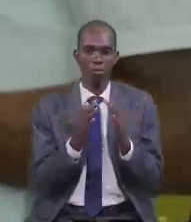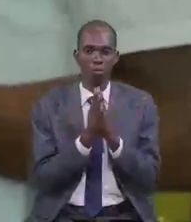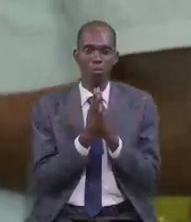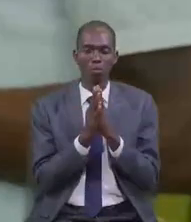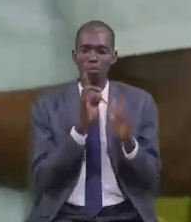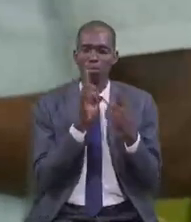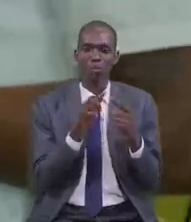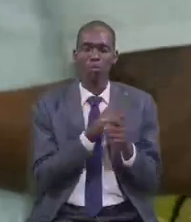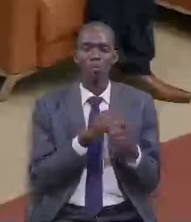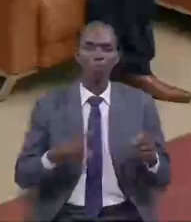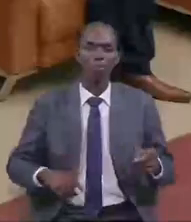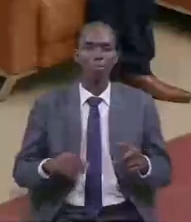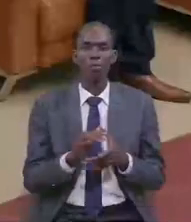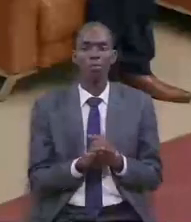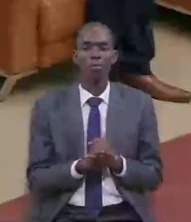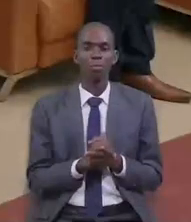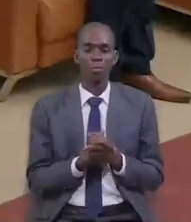et parlez au Seigneur qu'il le fasse. Priez.